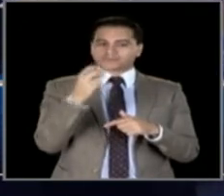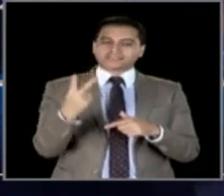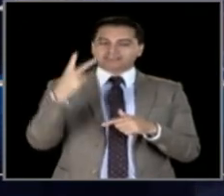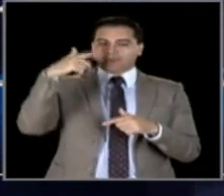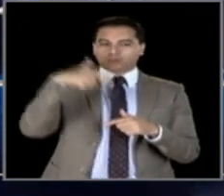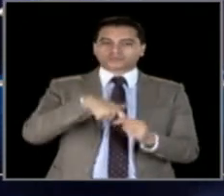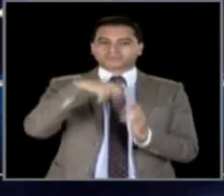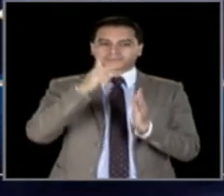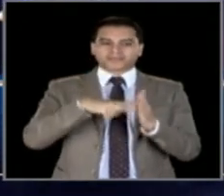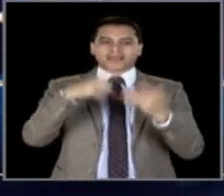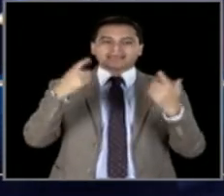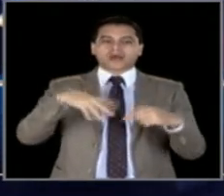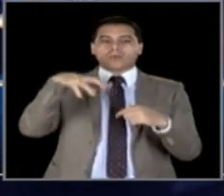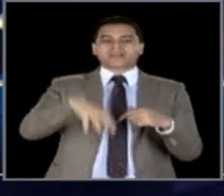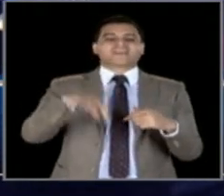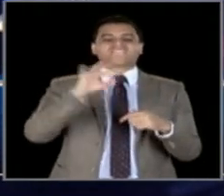1967؟